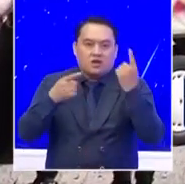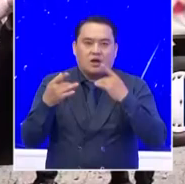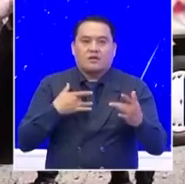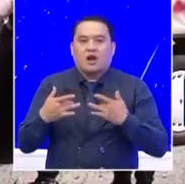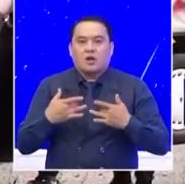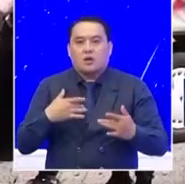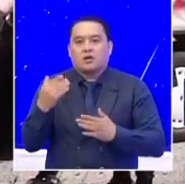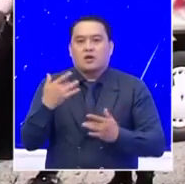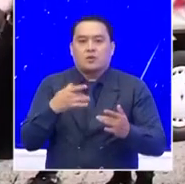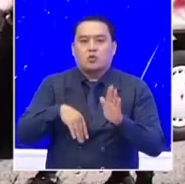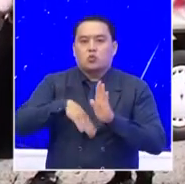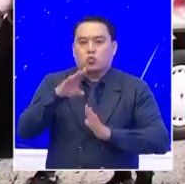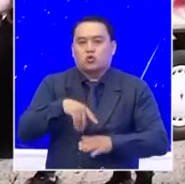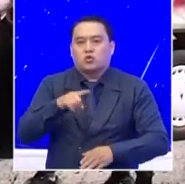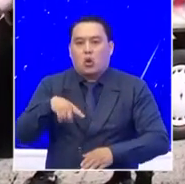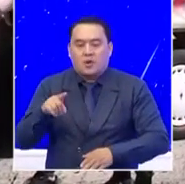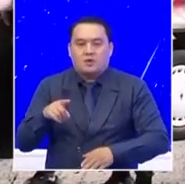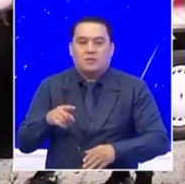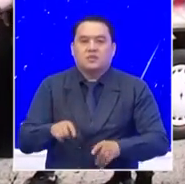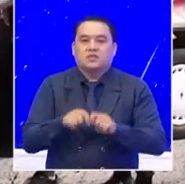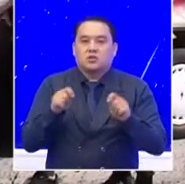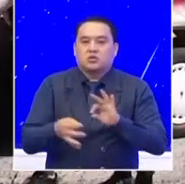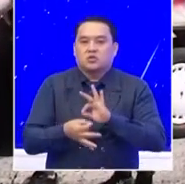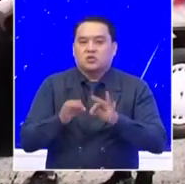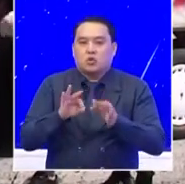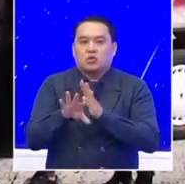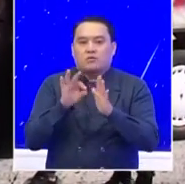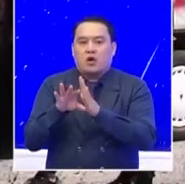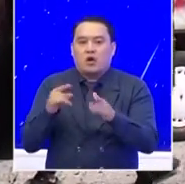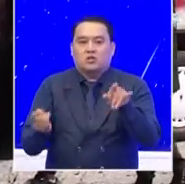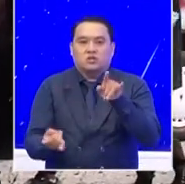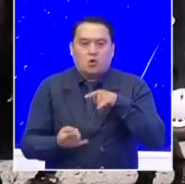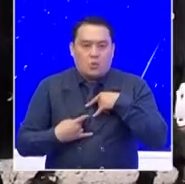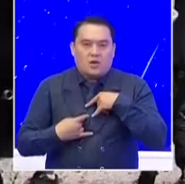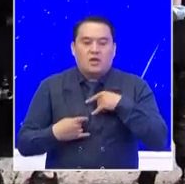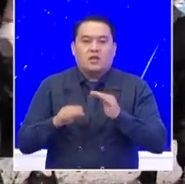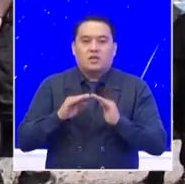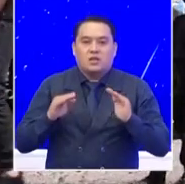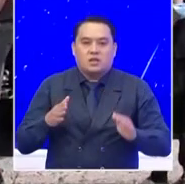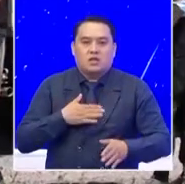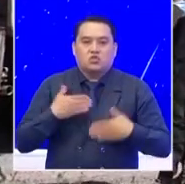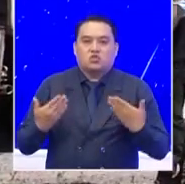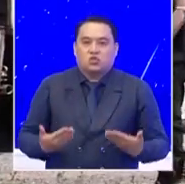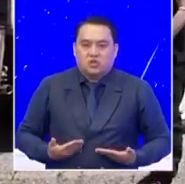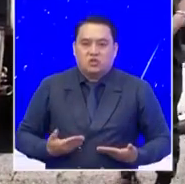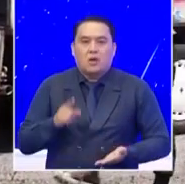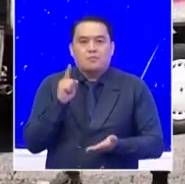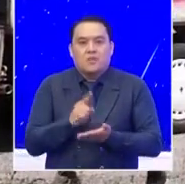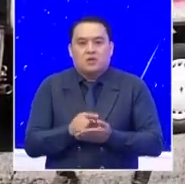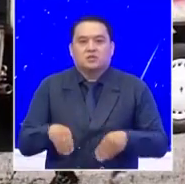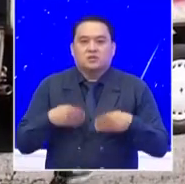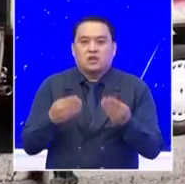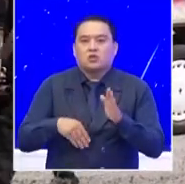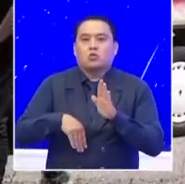артисты репетировали свои лучшие номера. Мы основательно подбирали музыку и костюмы. Дети – цветы нашей жизни, и мы должны им дать все